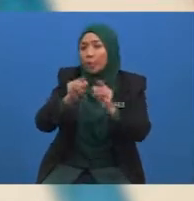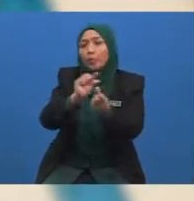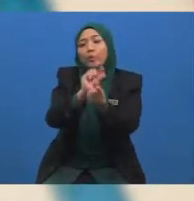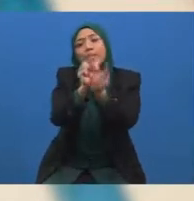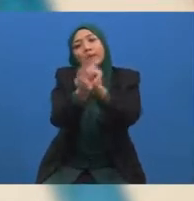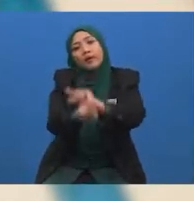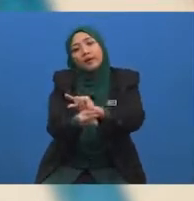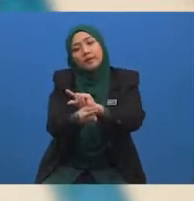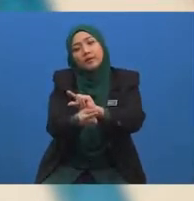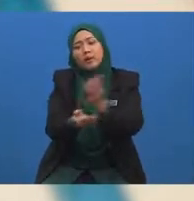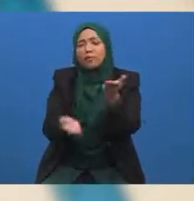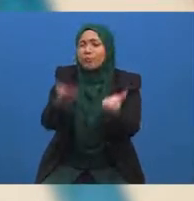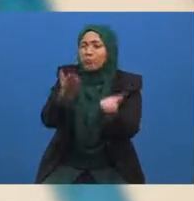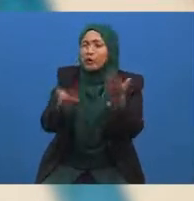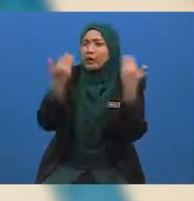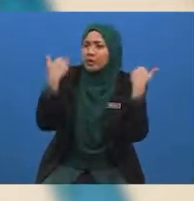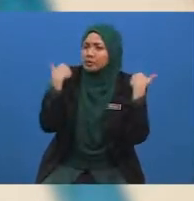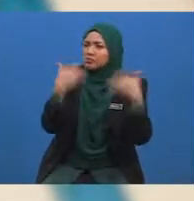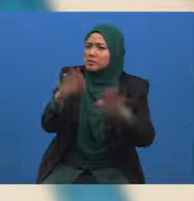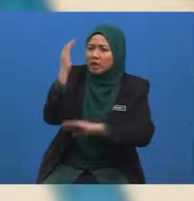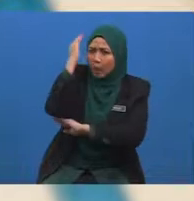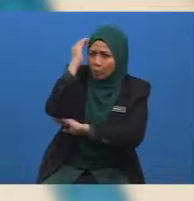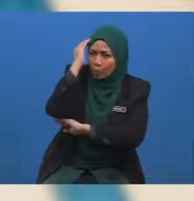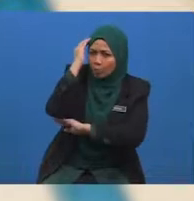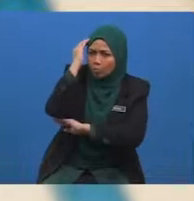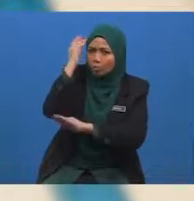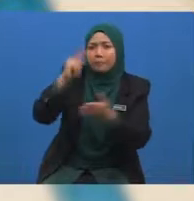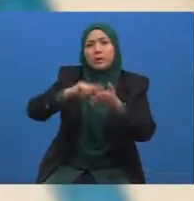Ada yang sudah tahu maksud nombor gubahan?